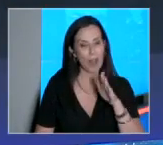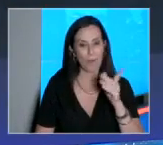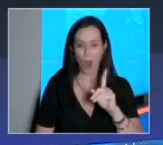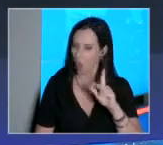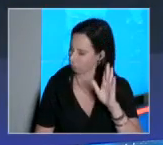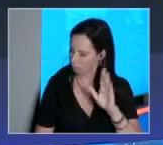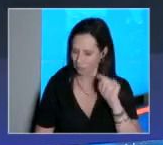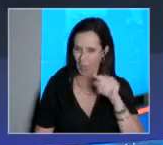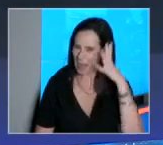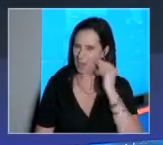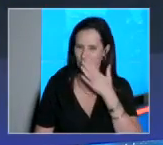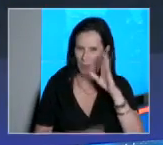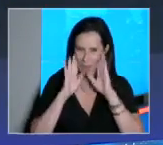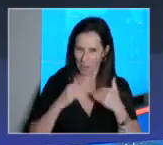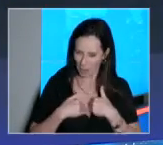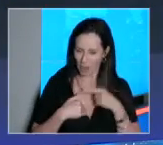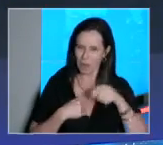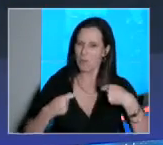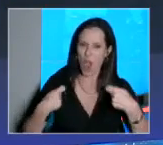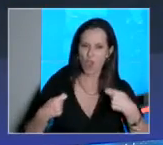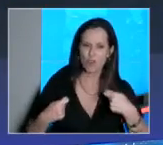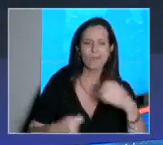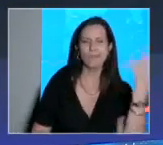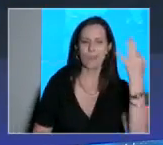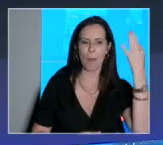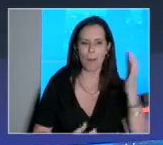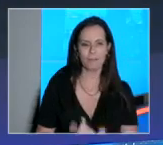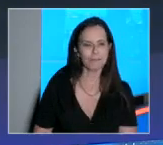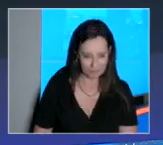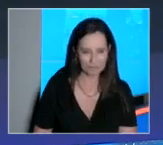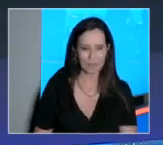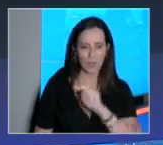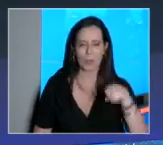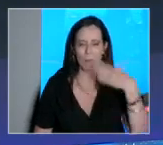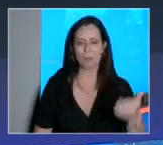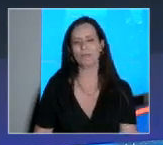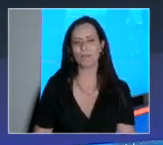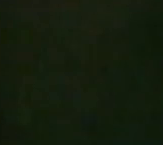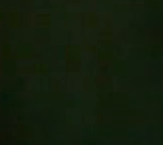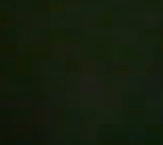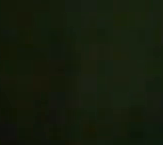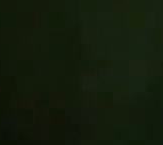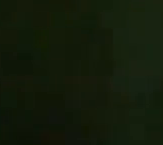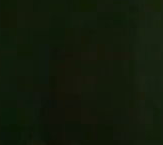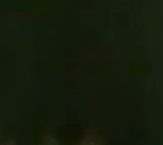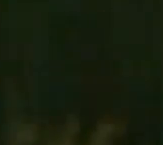ביום ירושלים. כיף פה, תאמינו לי, אתם באים לשוק פיצוץ. מעברו ואנחנו הולכים לאייטם הבא.